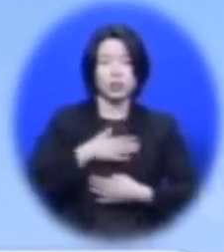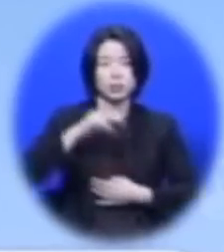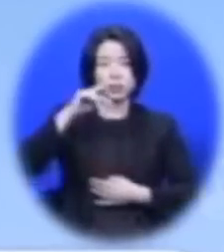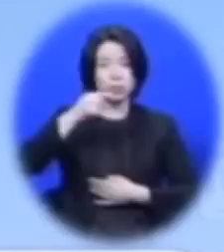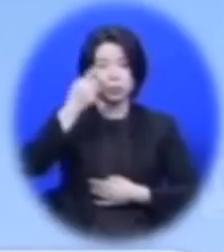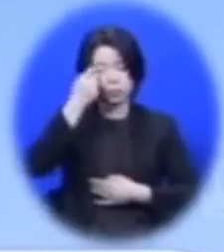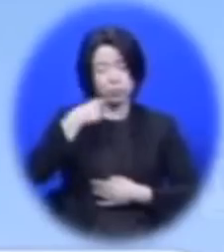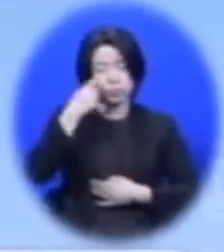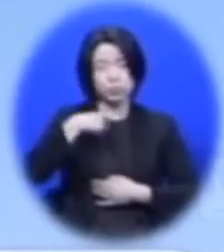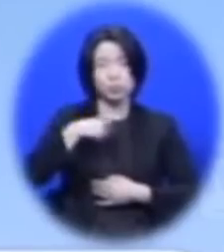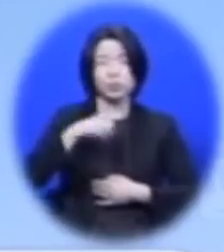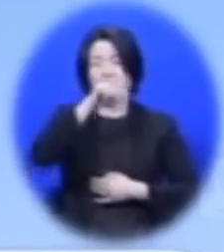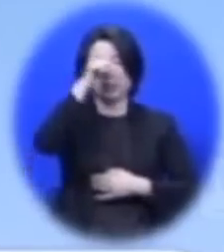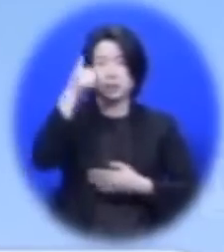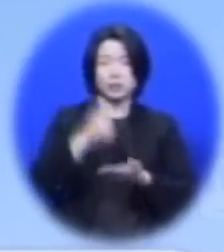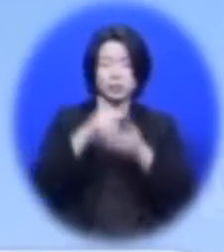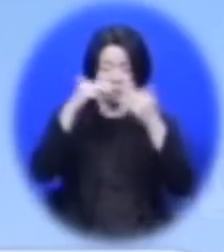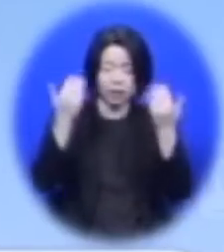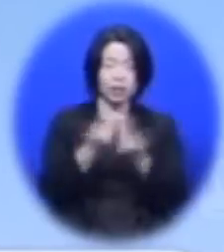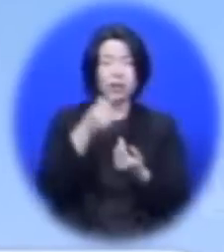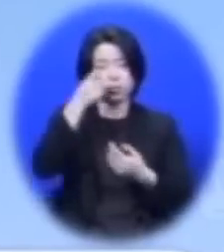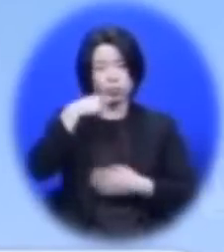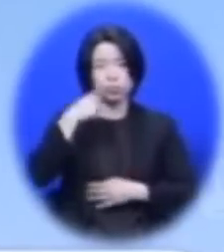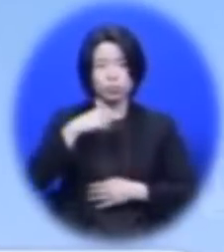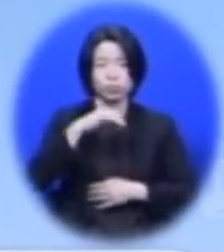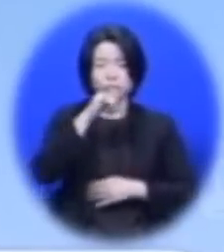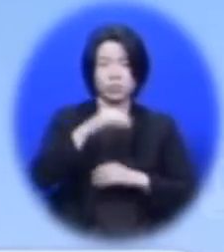울고 장로님들도 다 우셨습니다.